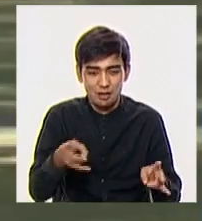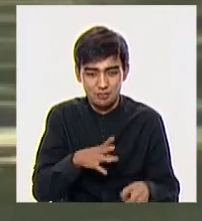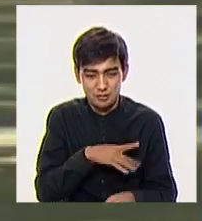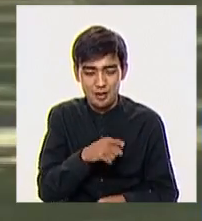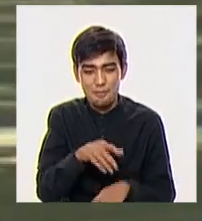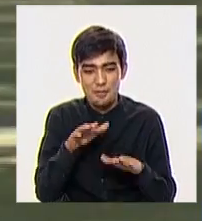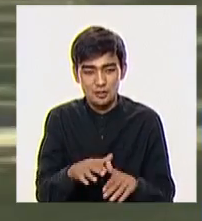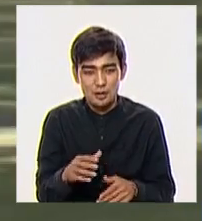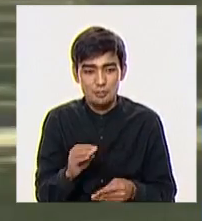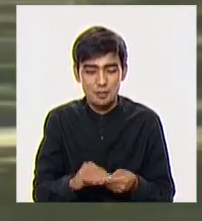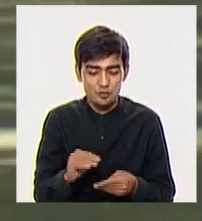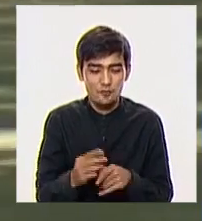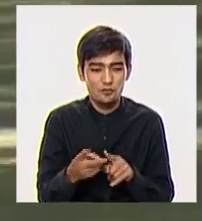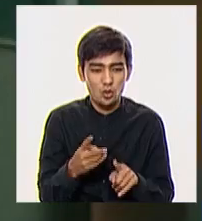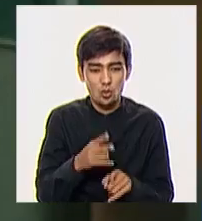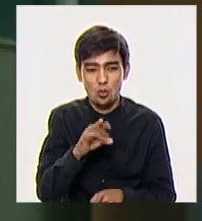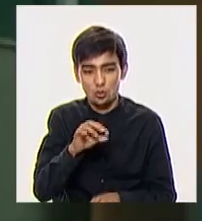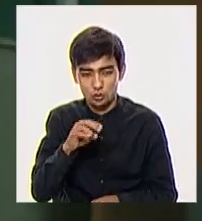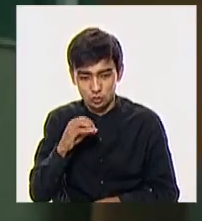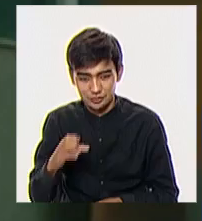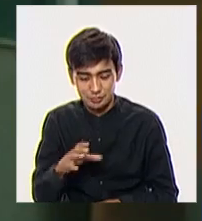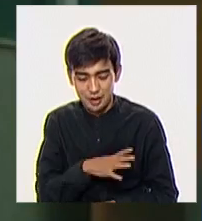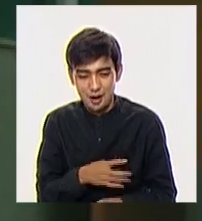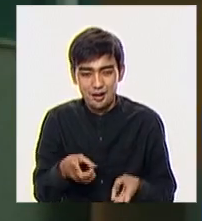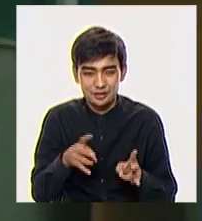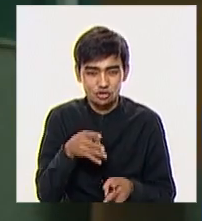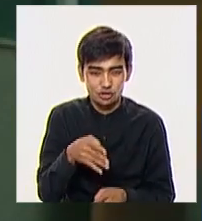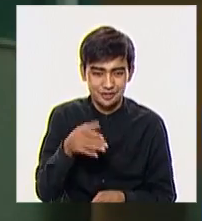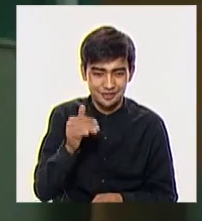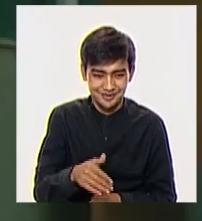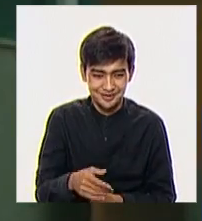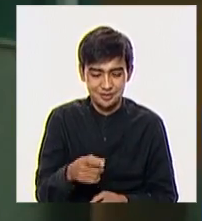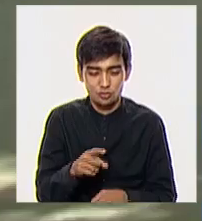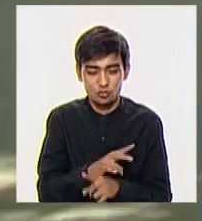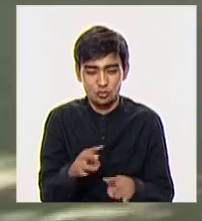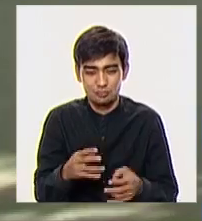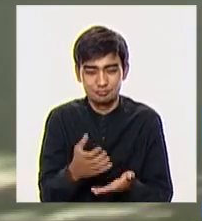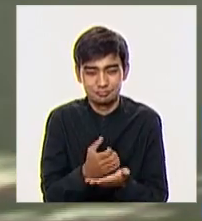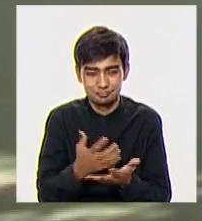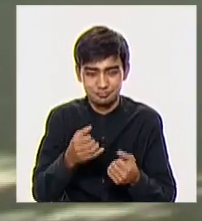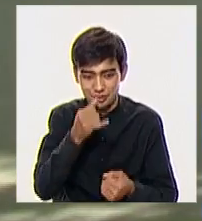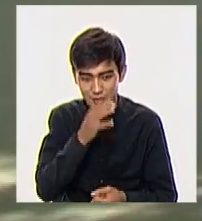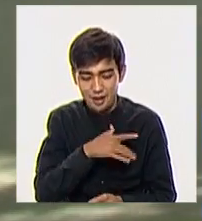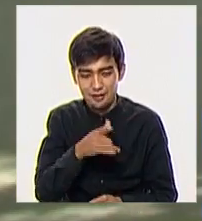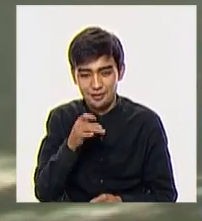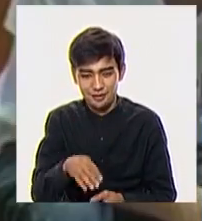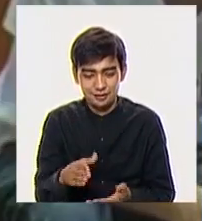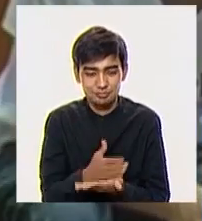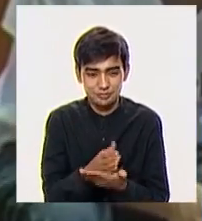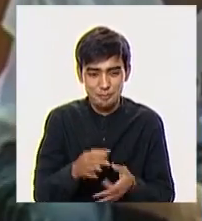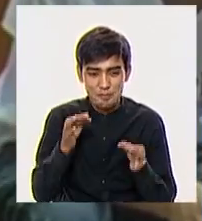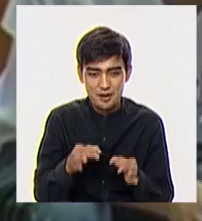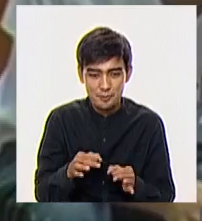орындар қайта екінші рет конкурсқа салынғанымен қалған 4 мыңы сол күйі игерілмепті. Өйткені оқу грантын бөлу жағы